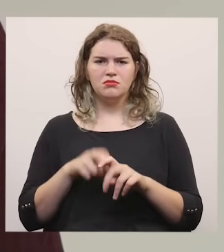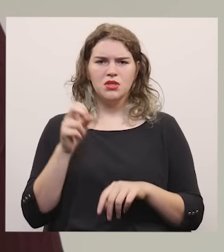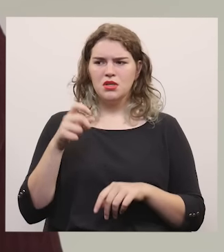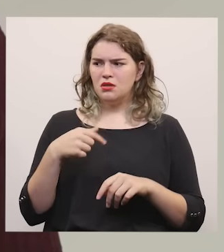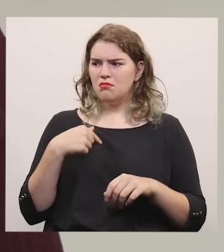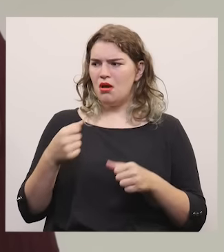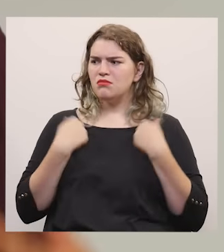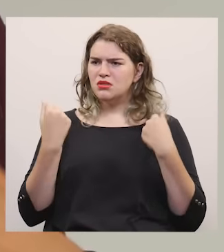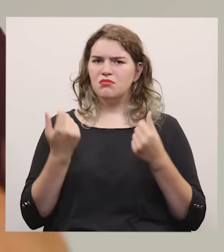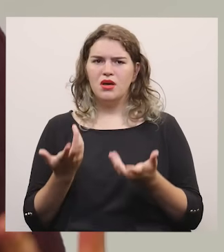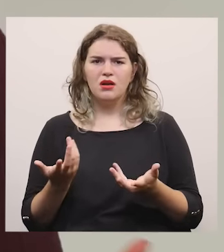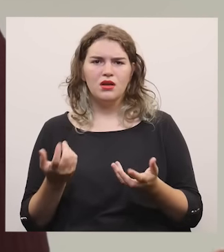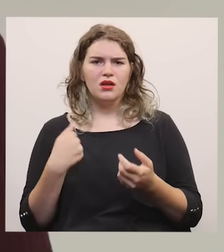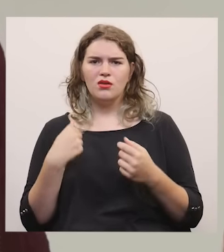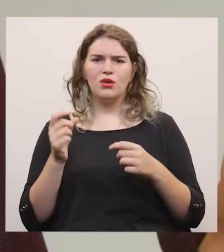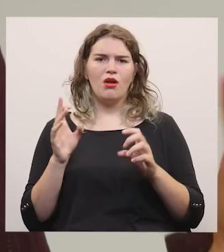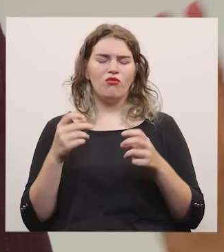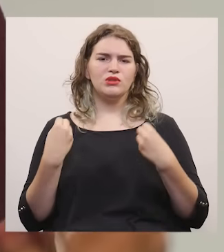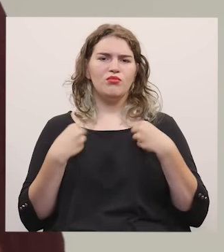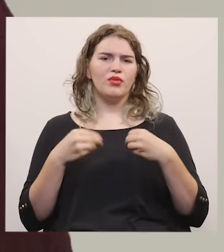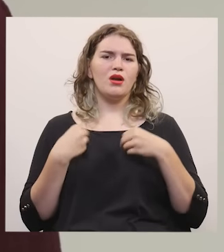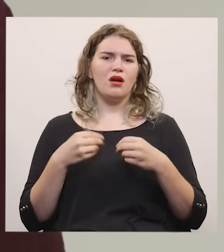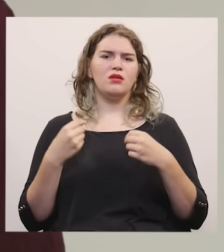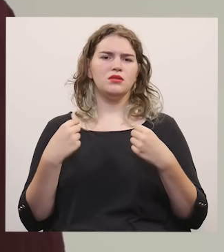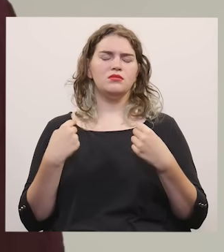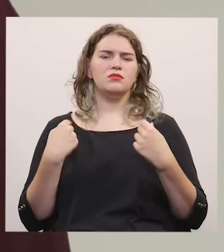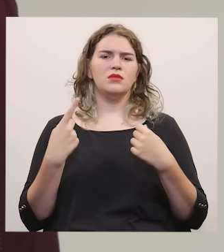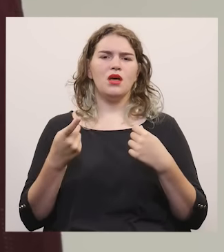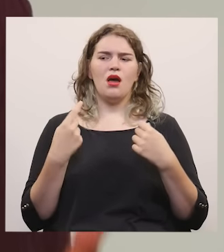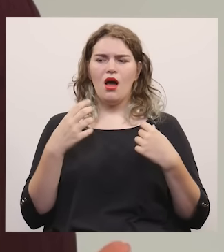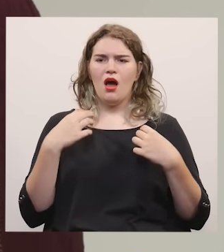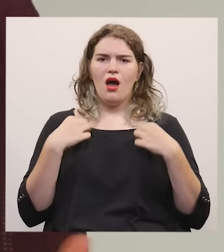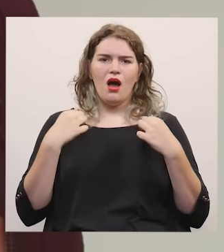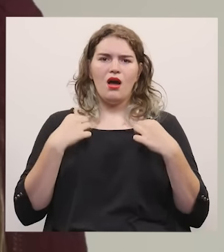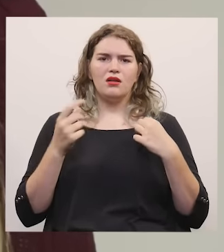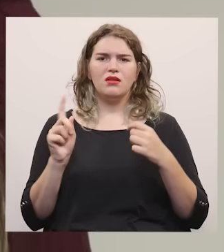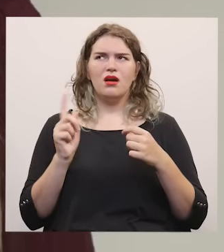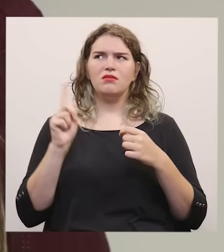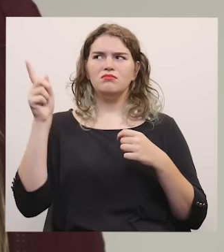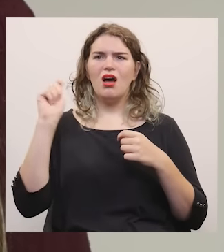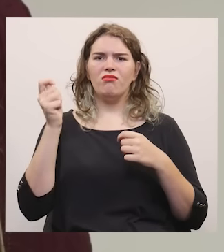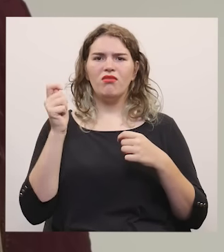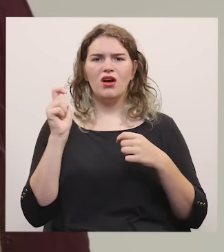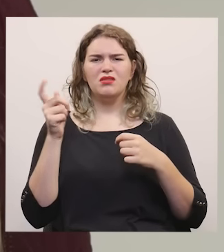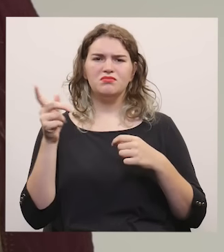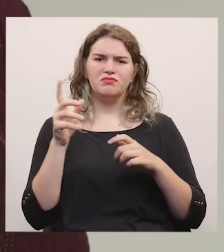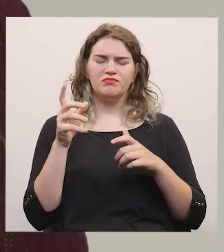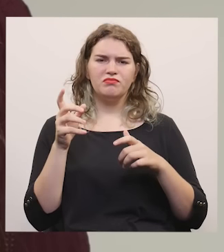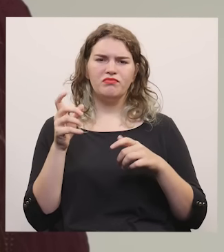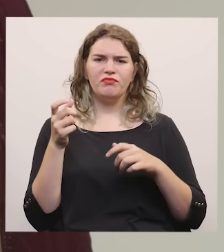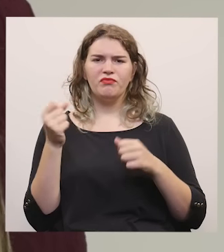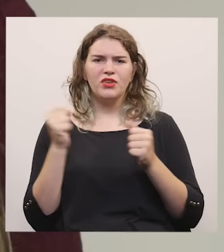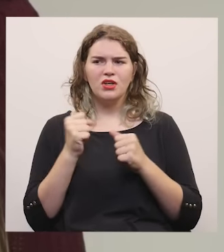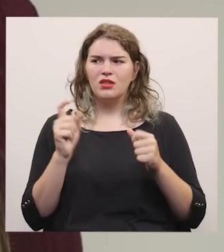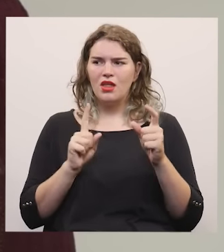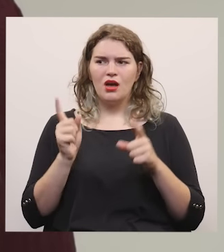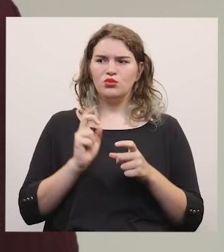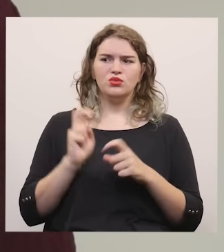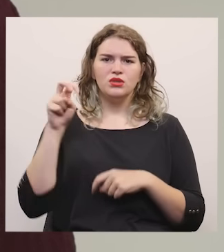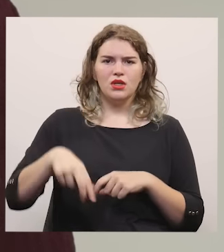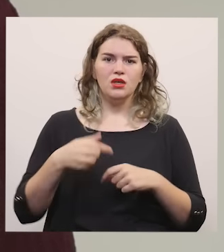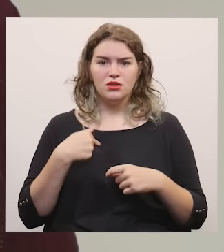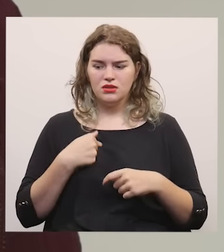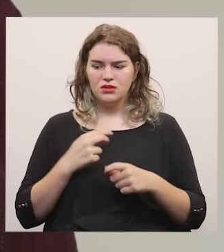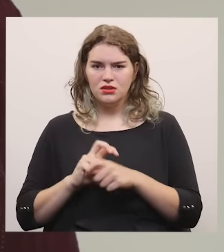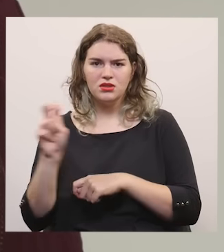că nu mai iasă și m-am panicat. Eu nu eram îmbrăcată în costum de baie, eram îmbrăcată în haine, că era cam friguț afară. Și le-am spus, măi, dacă nu săriți